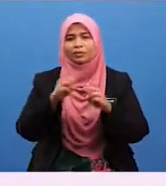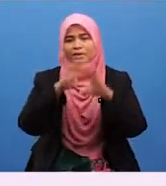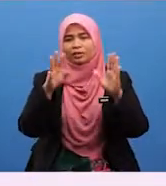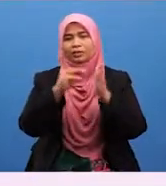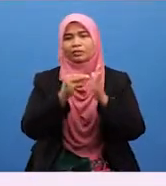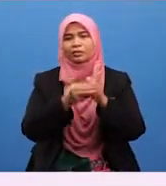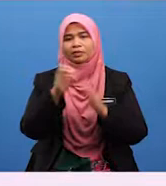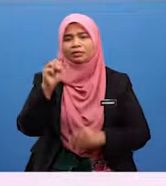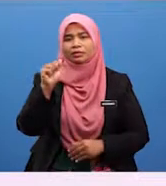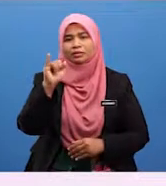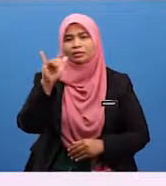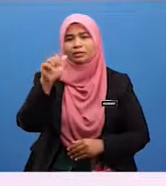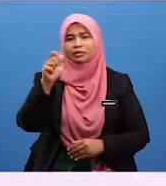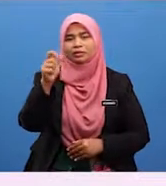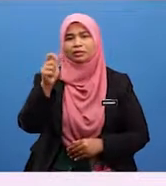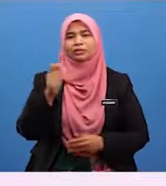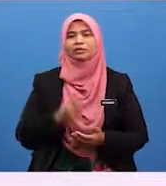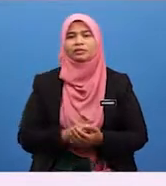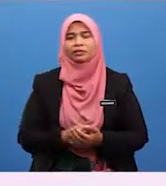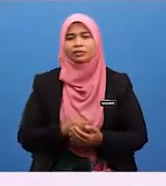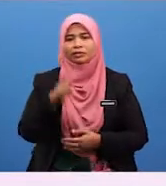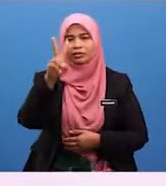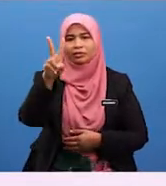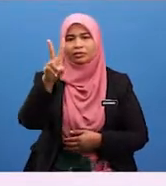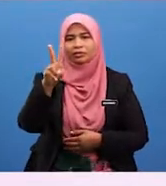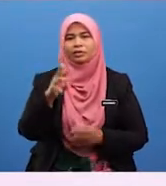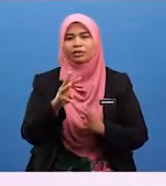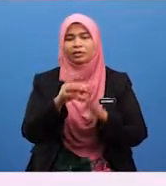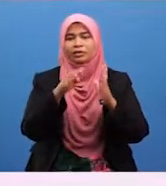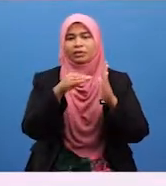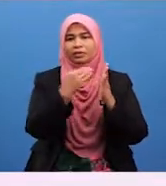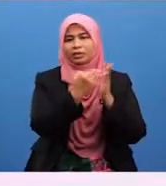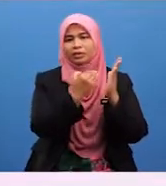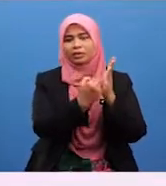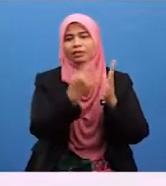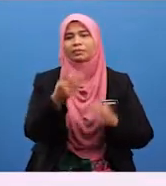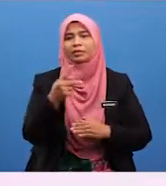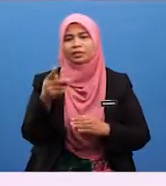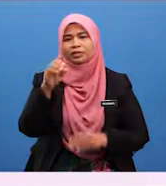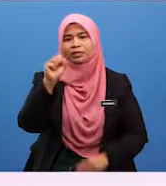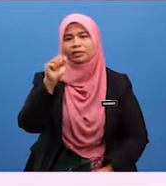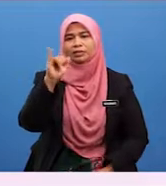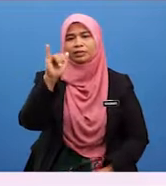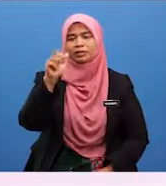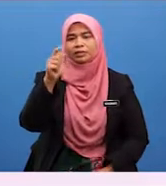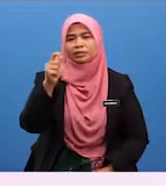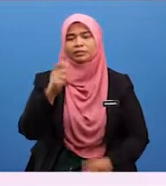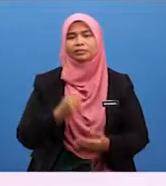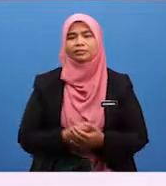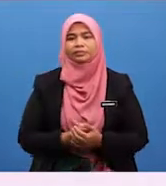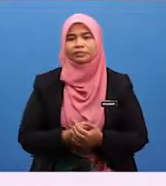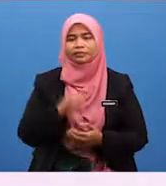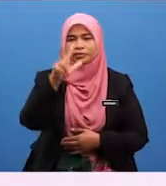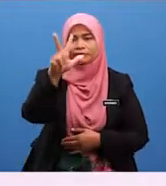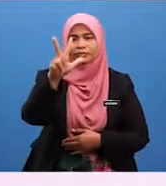maksud sam'iyat. Kedua, menyenaraikan perkara-perkara sam'iyat.